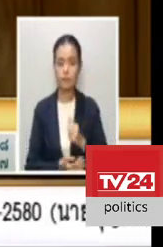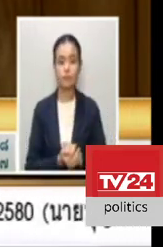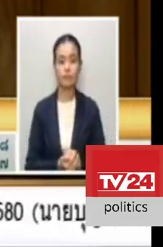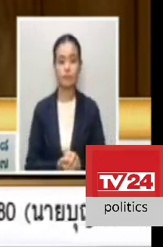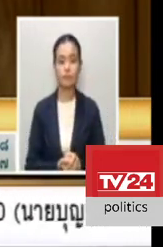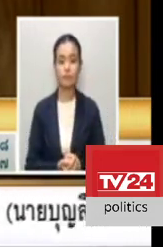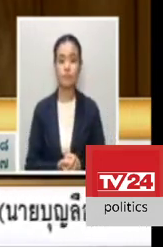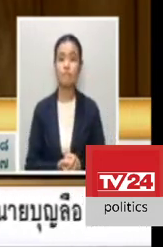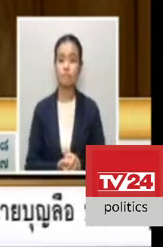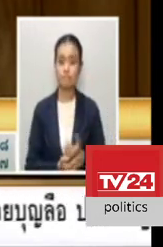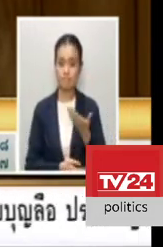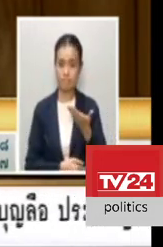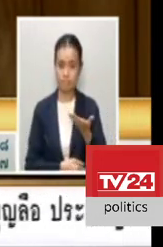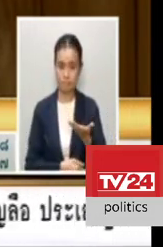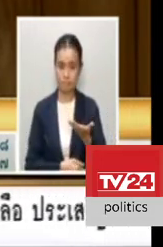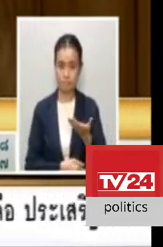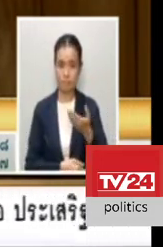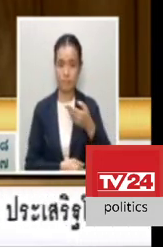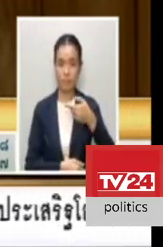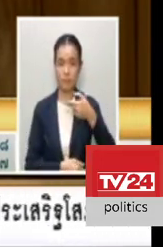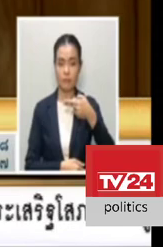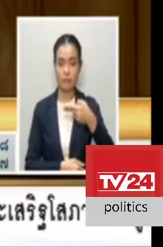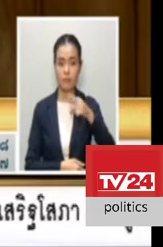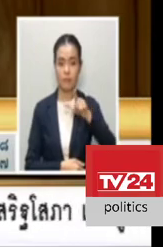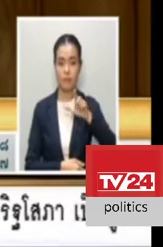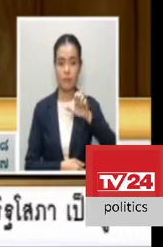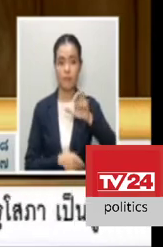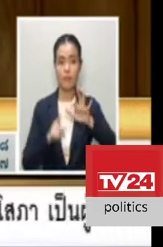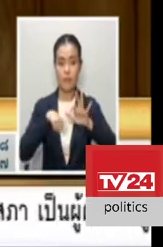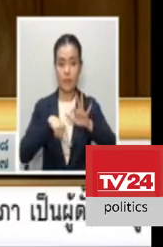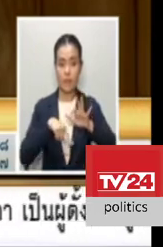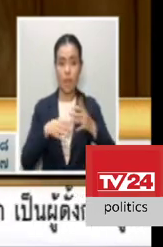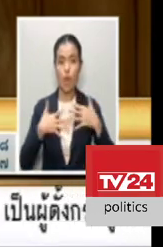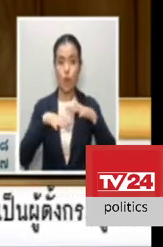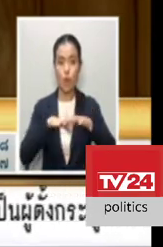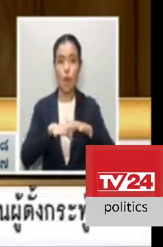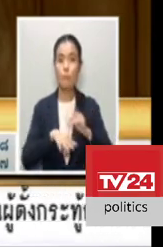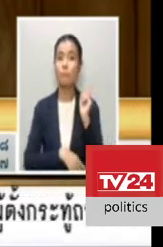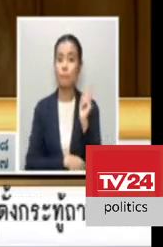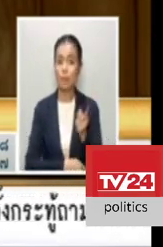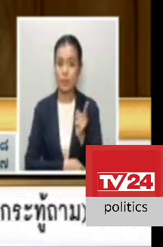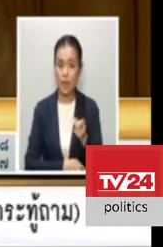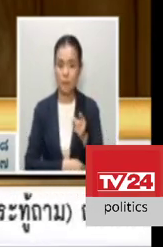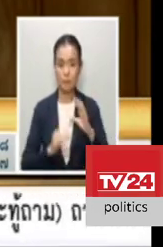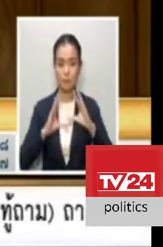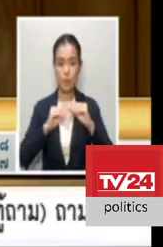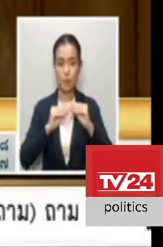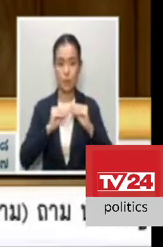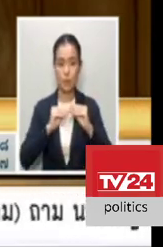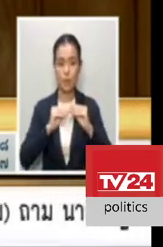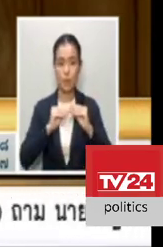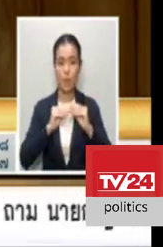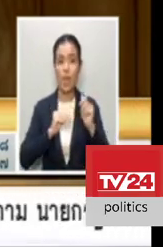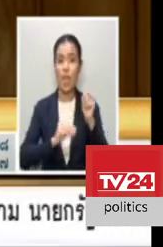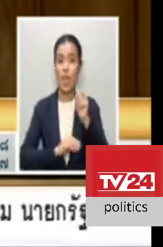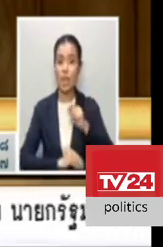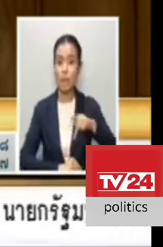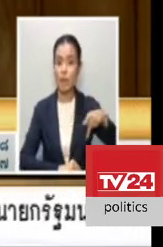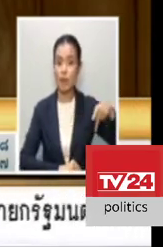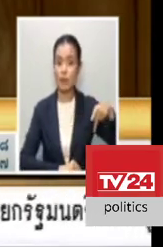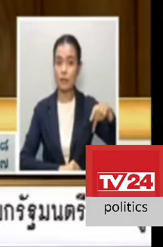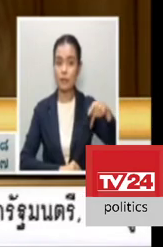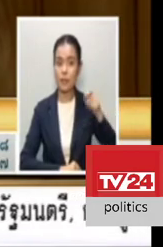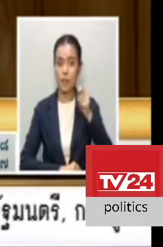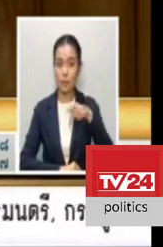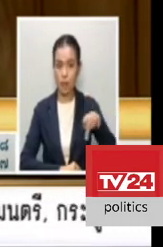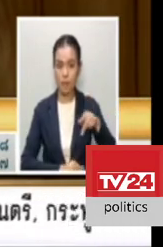านสีจิ้นผิงจะเป็นผู้เข้าร่วมประจำการประชุมเอเปคเท่านั้นนะครับท่านปู